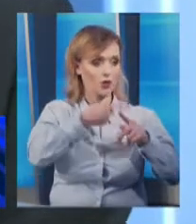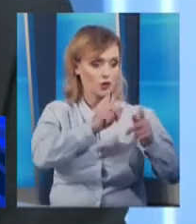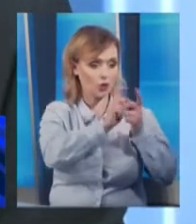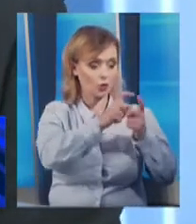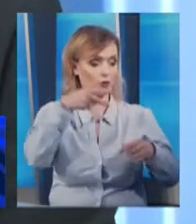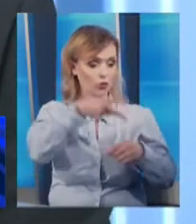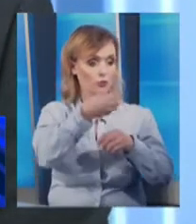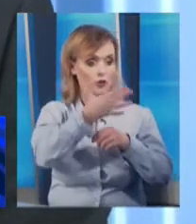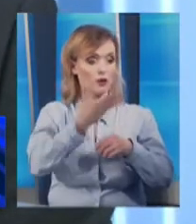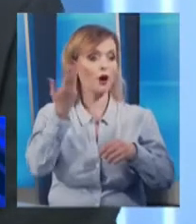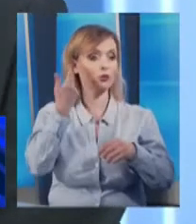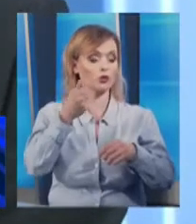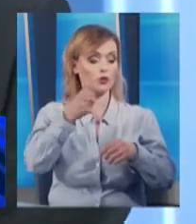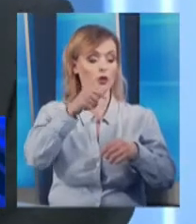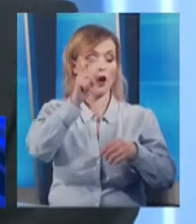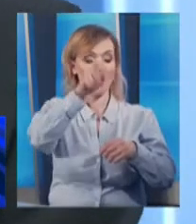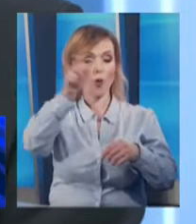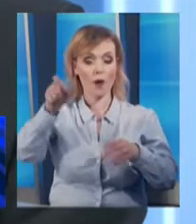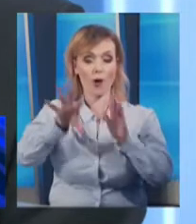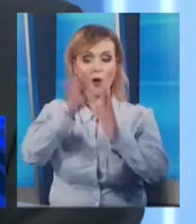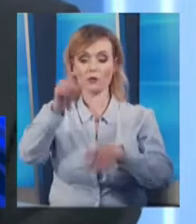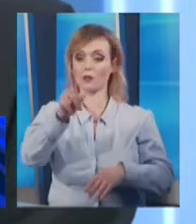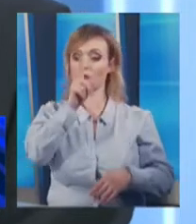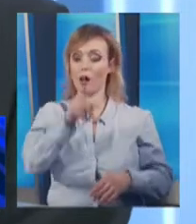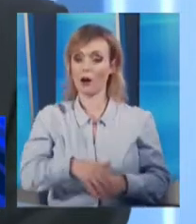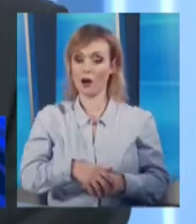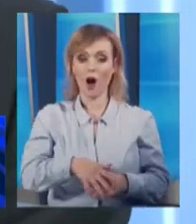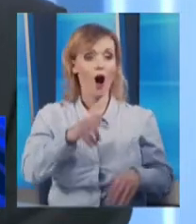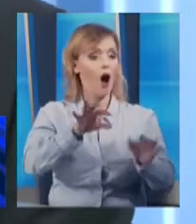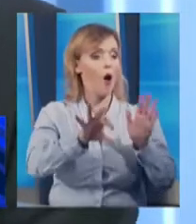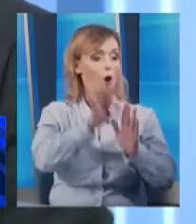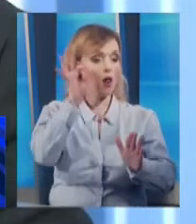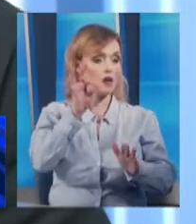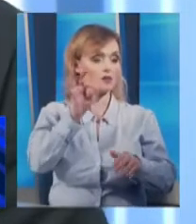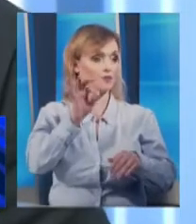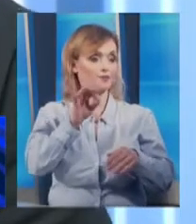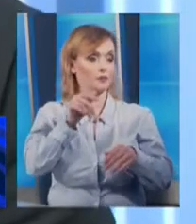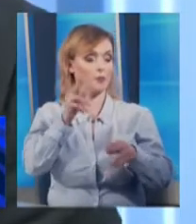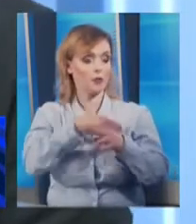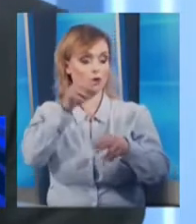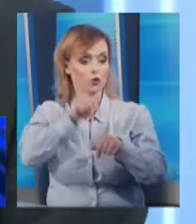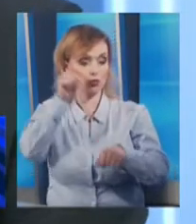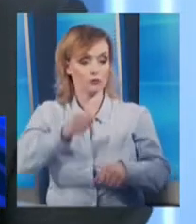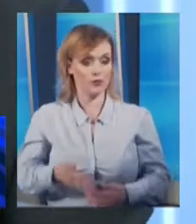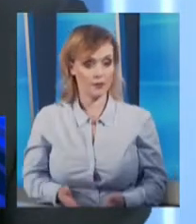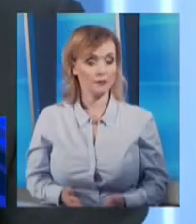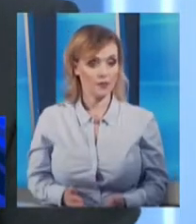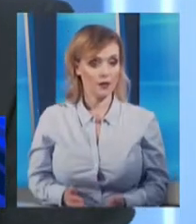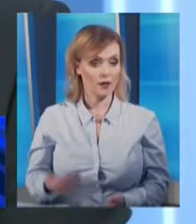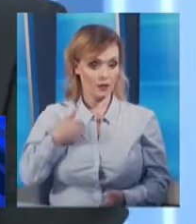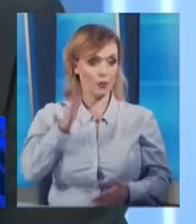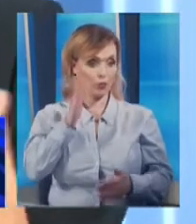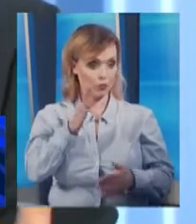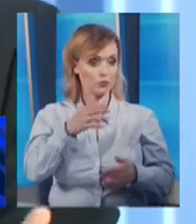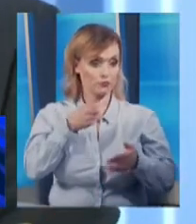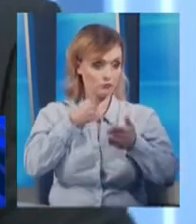lumea a ales să tacă, a ales lașitatea, a ales nesimțirea, dacă vreți, pentru că erau pe acolo cu toții. Deci îmi voi duce la bun sfârșit